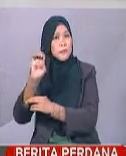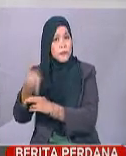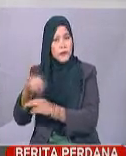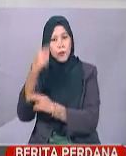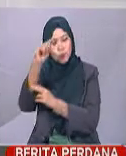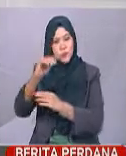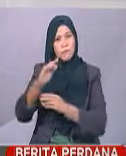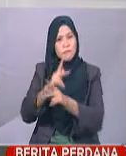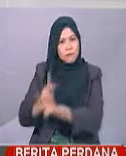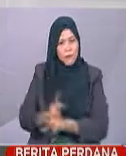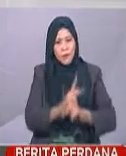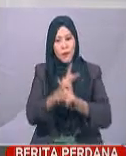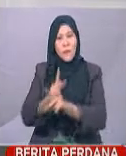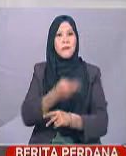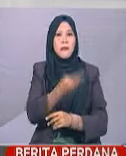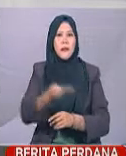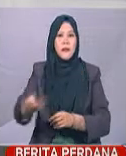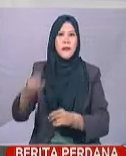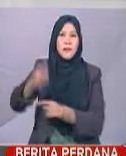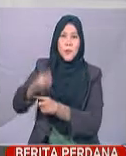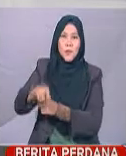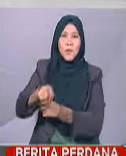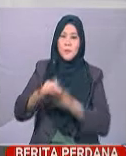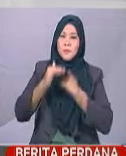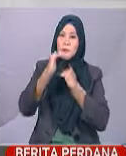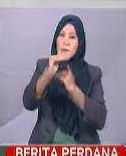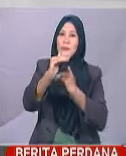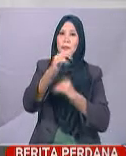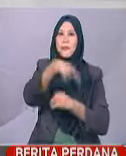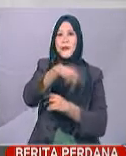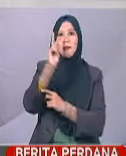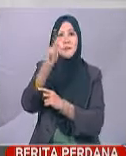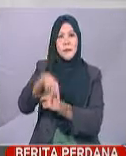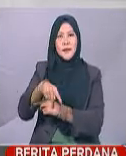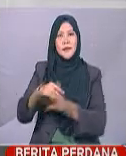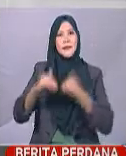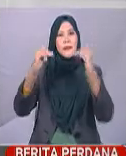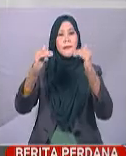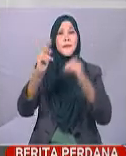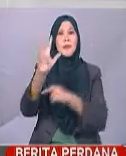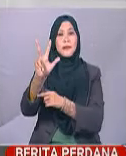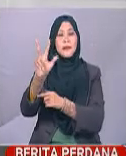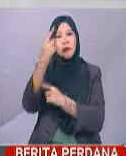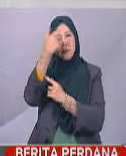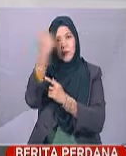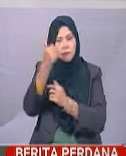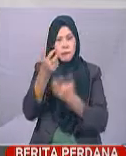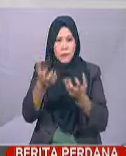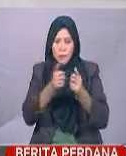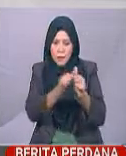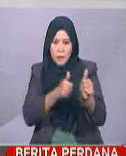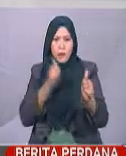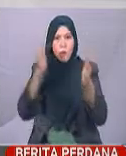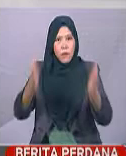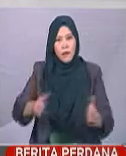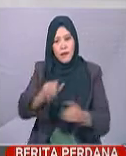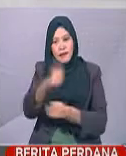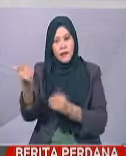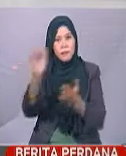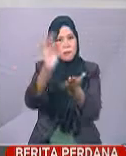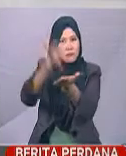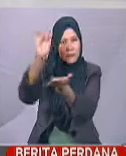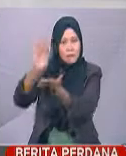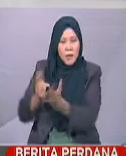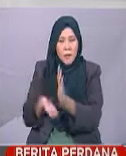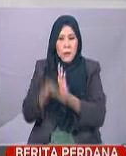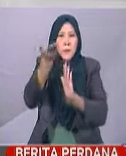kenaikan harga barang keperluan sepanjang PKP tahap 3. Langkah itu bagi mengelak mana-mana pihak mengambil kesempatan